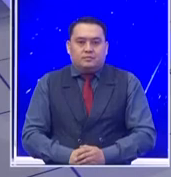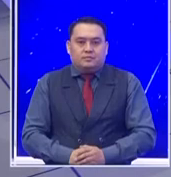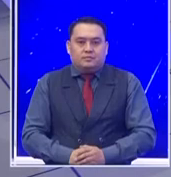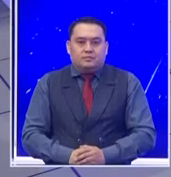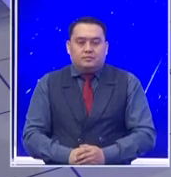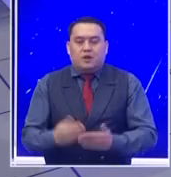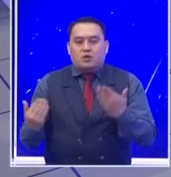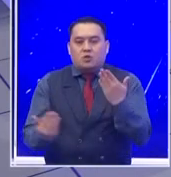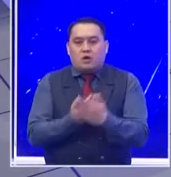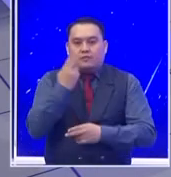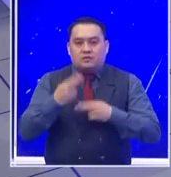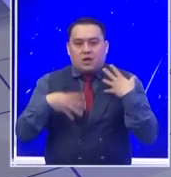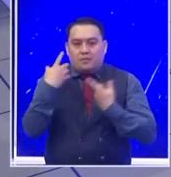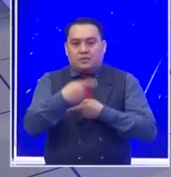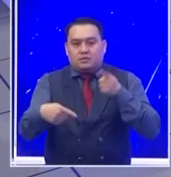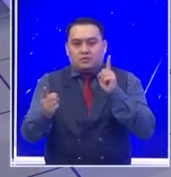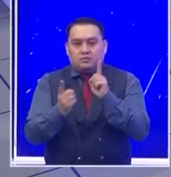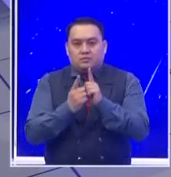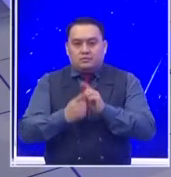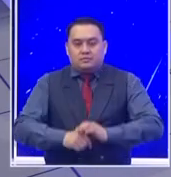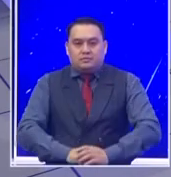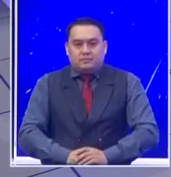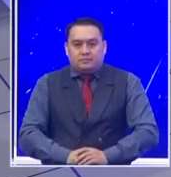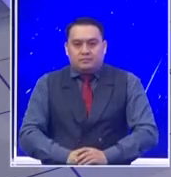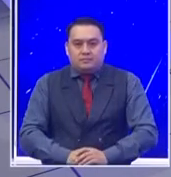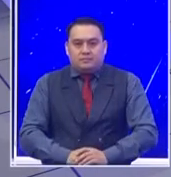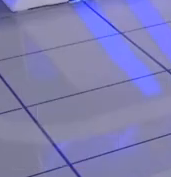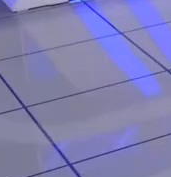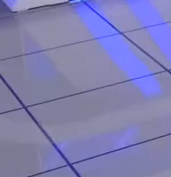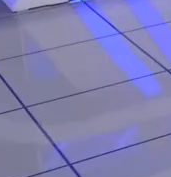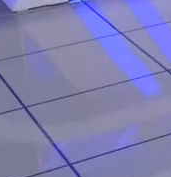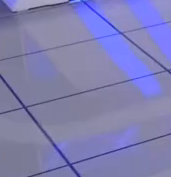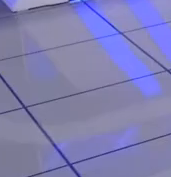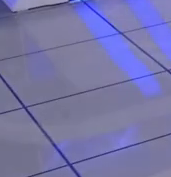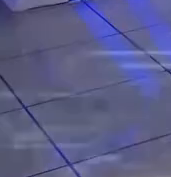это была вся информация к этому часу спасибо за внимание до свидания